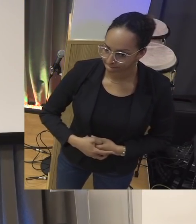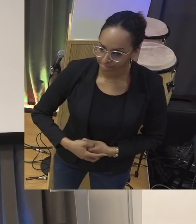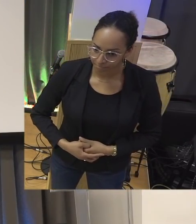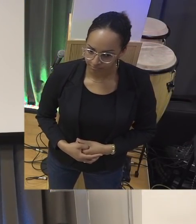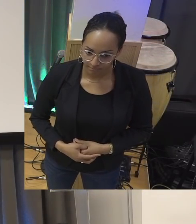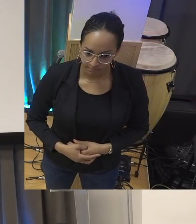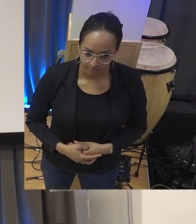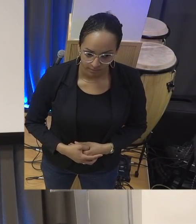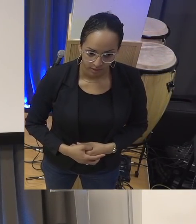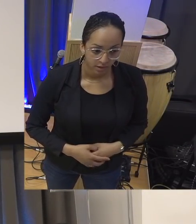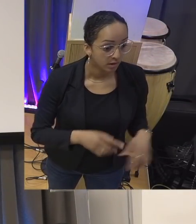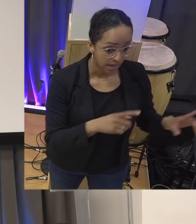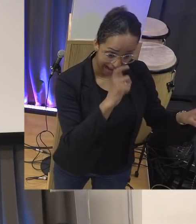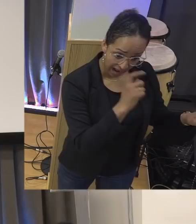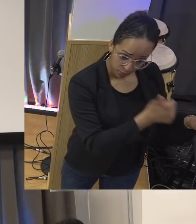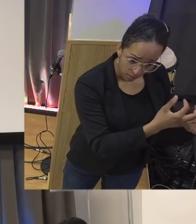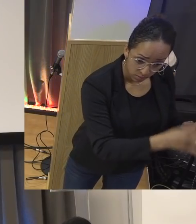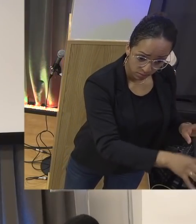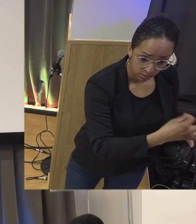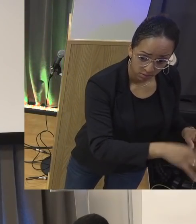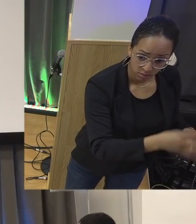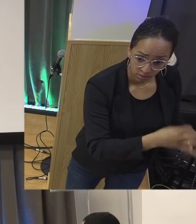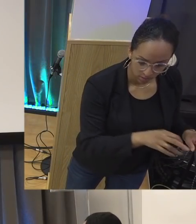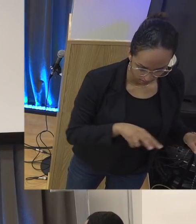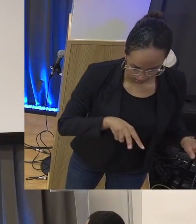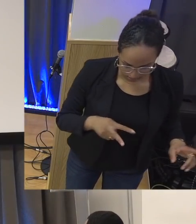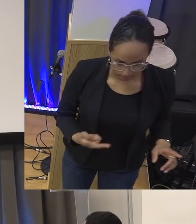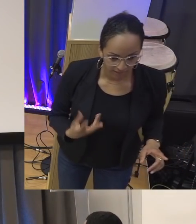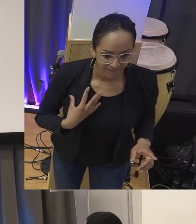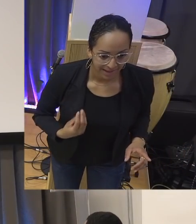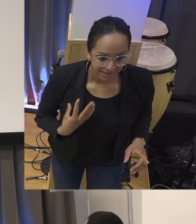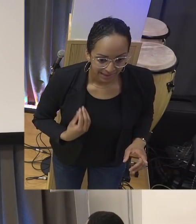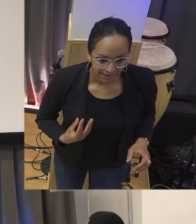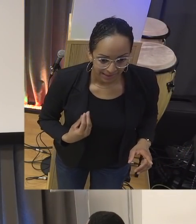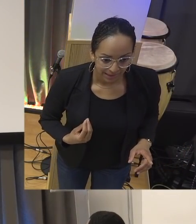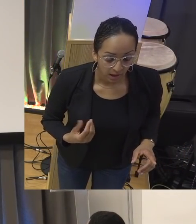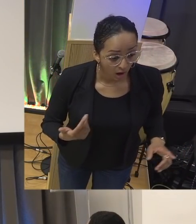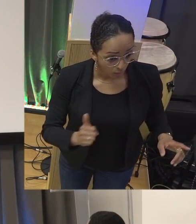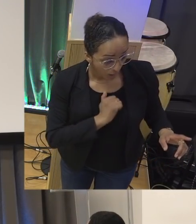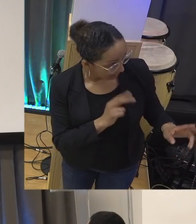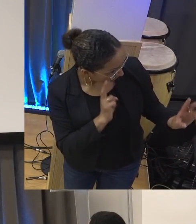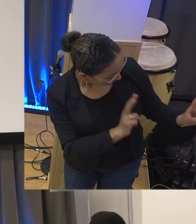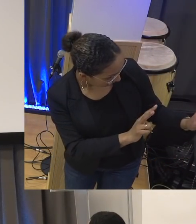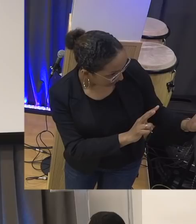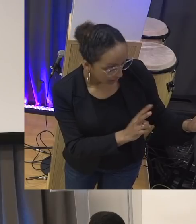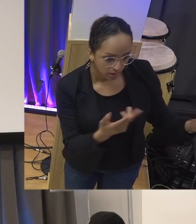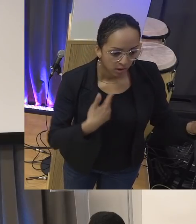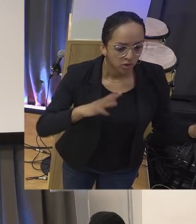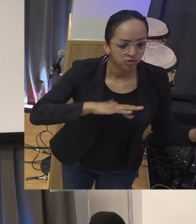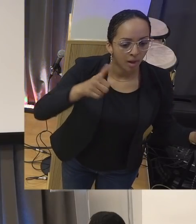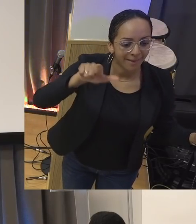qui traduit de l'arabe au français. Donc, quoi de mieux que d'inviter un imam que je connais, que je ne vais pas citer, qui habite à